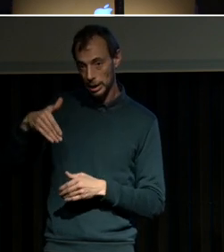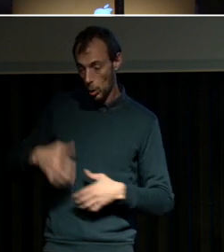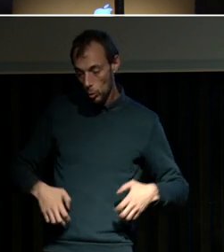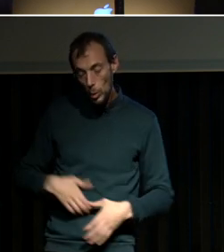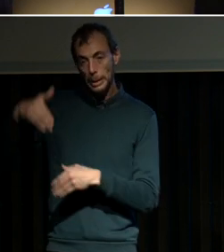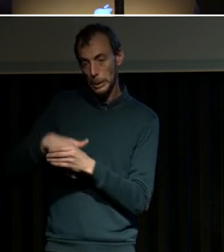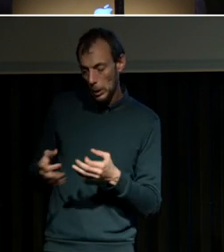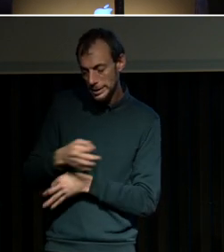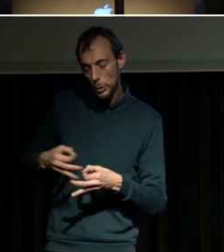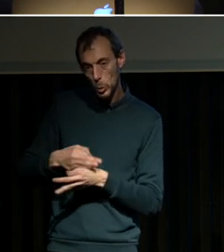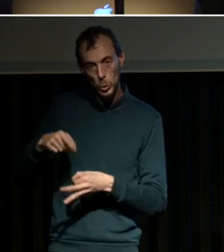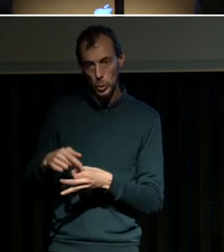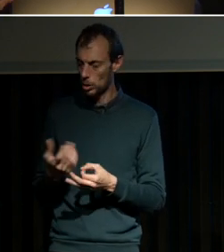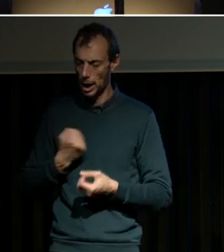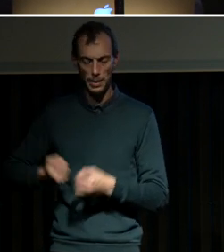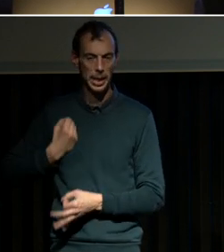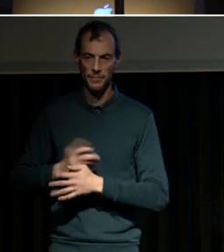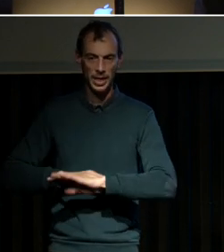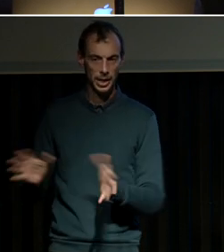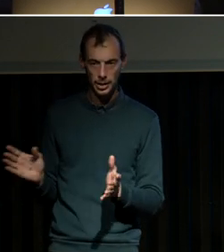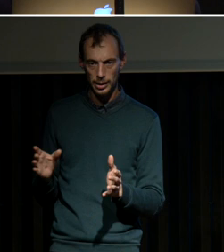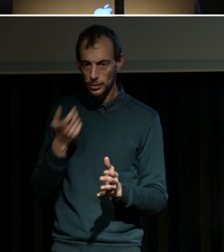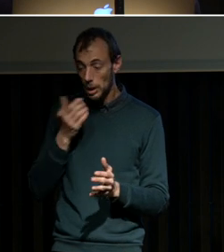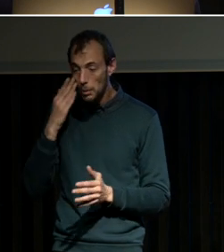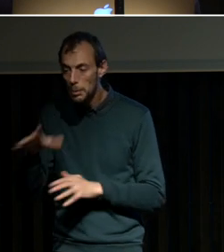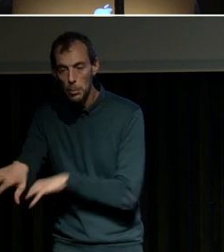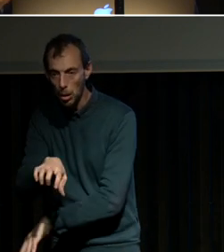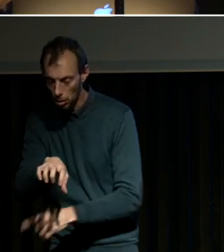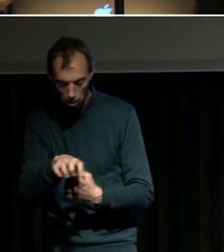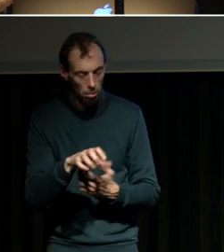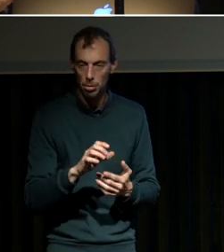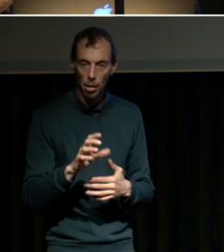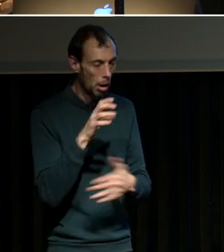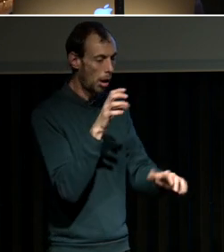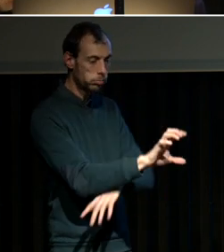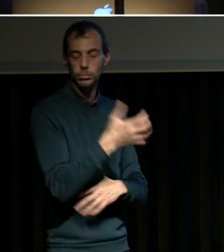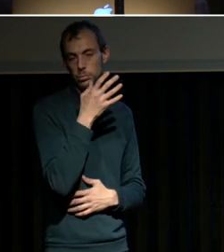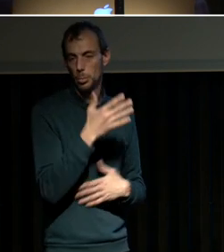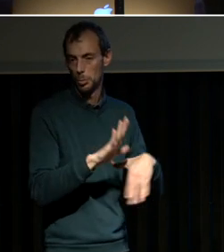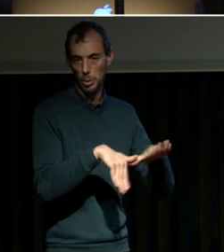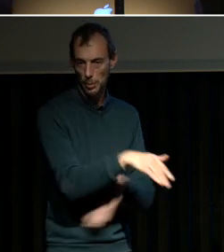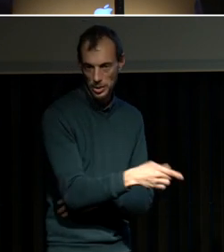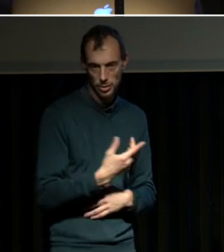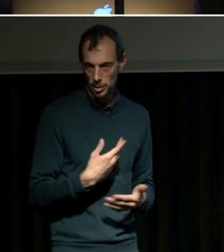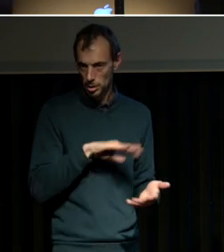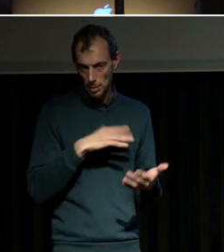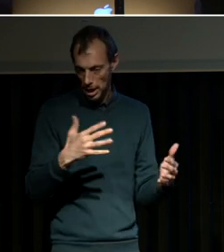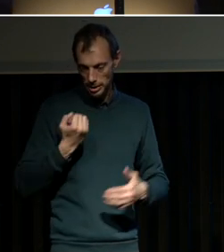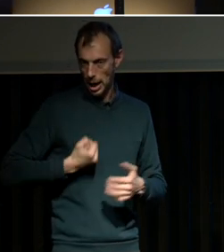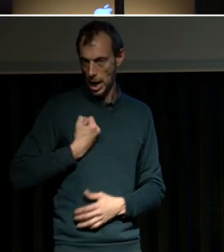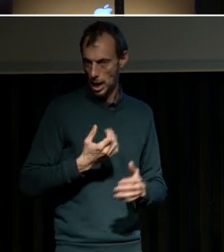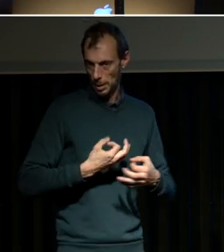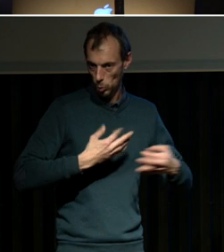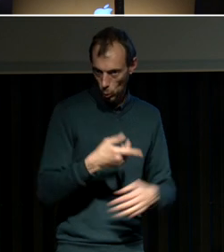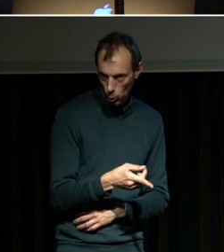ça ne sert à rien de les prélever parce qu'ils ne refonctionneront pas derrière. Et non seulement ils ne refonctionneront pas, mais en plus ils peuvent mettre gravement en danger